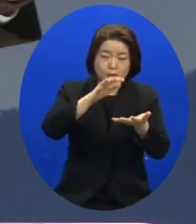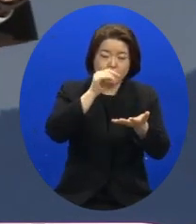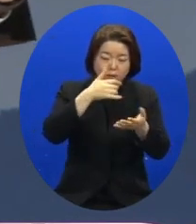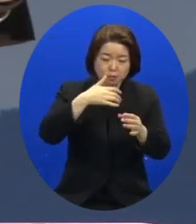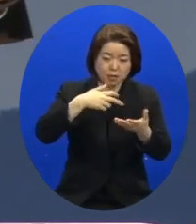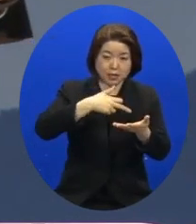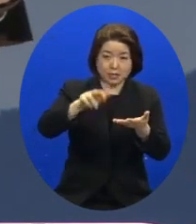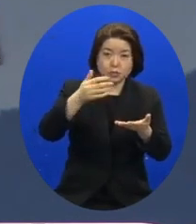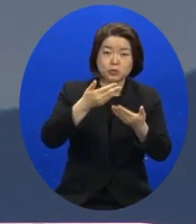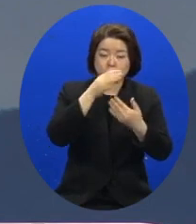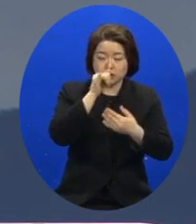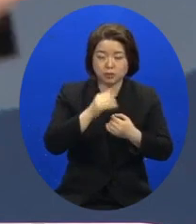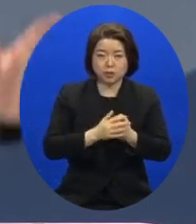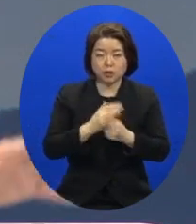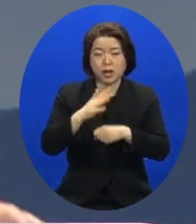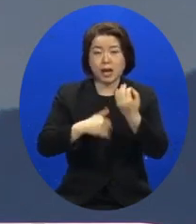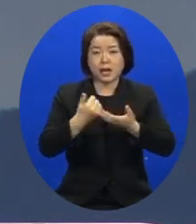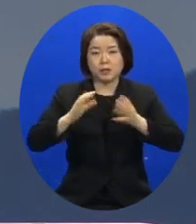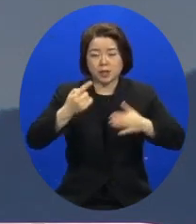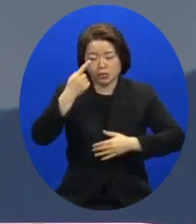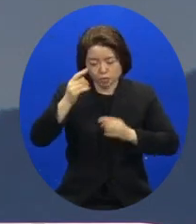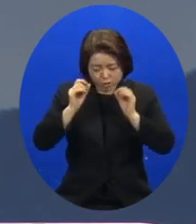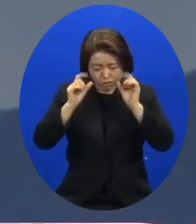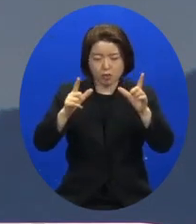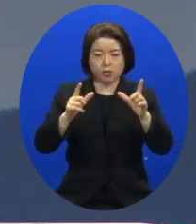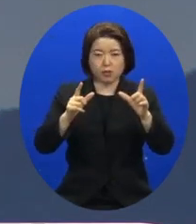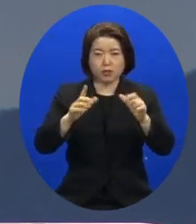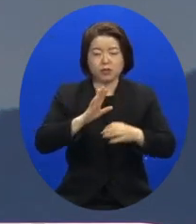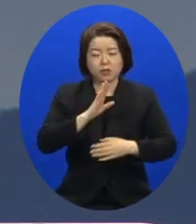눈이 열려요. 정말 신기할 정도입니다.